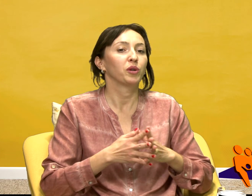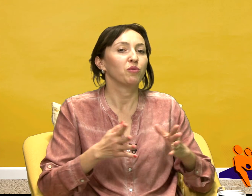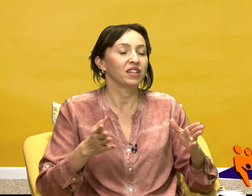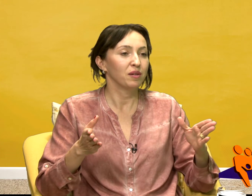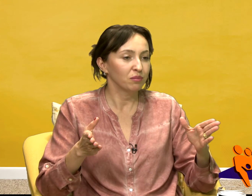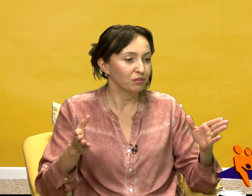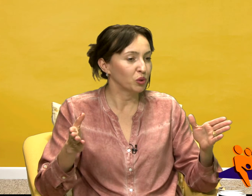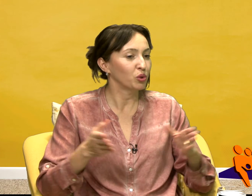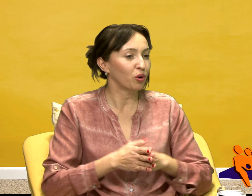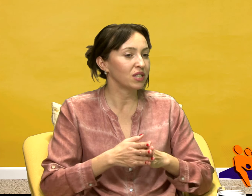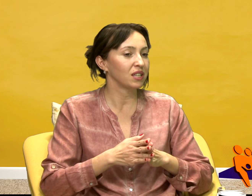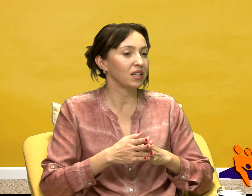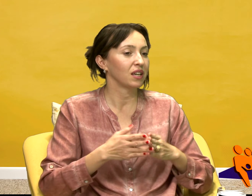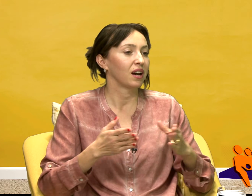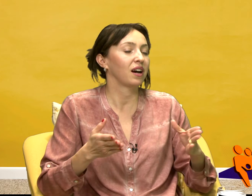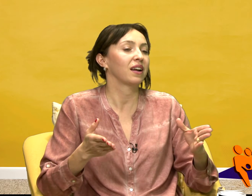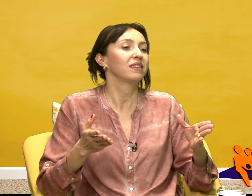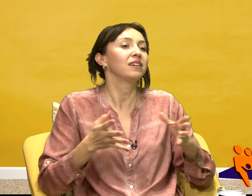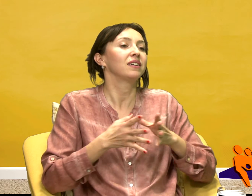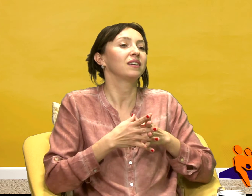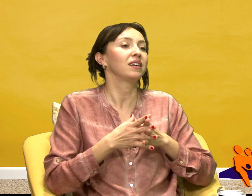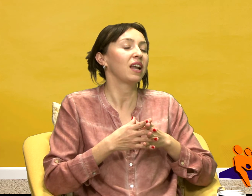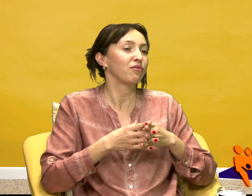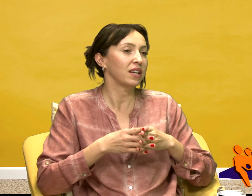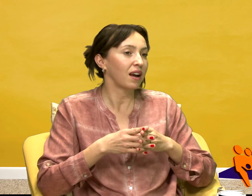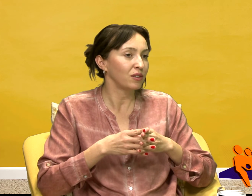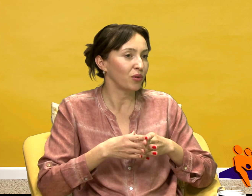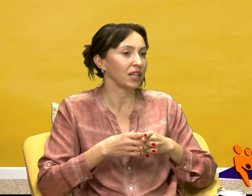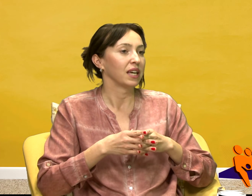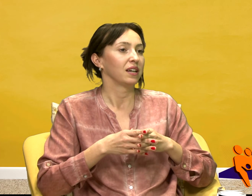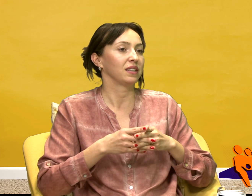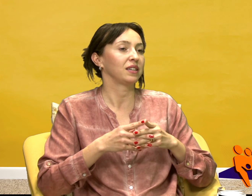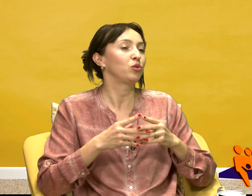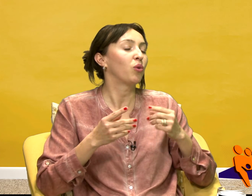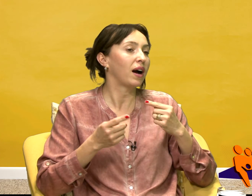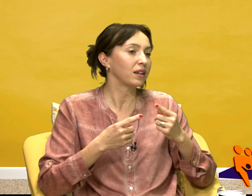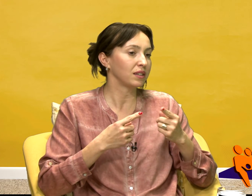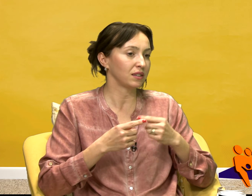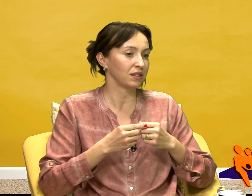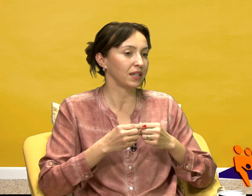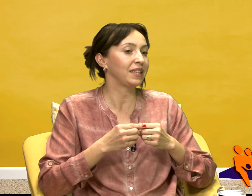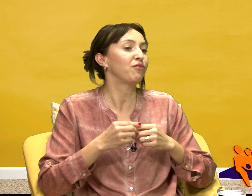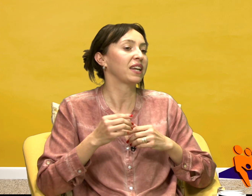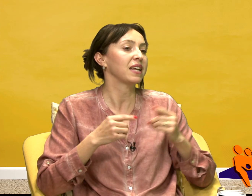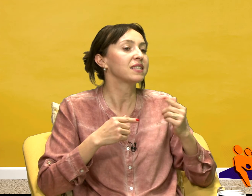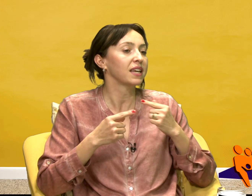Acum, după cum vedem, cu toții arată la fel ca noi, doar